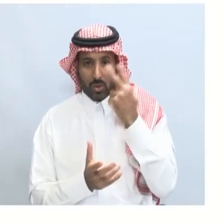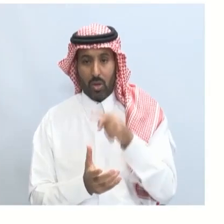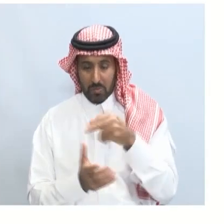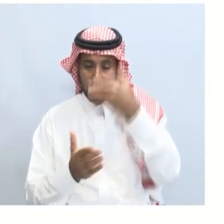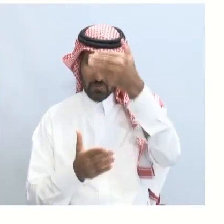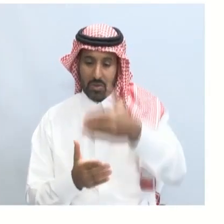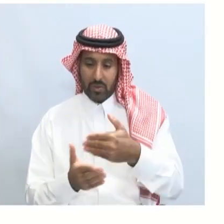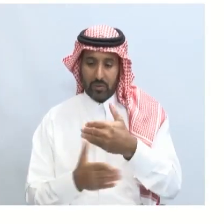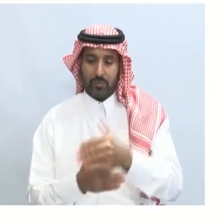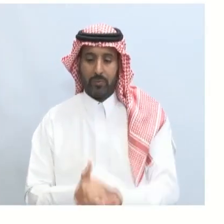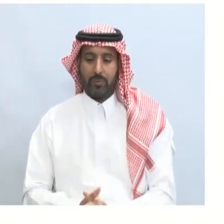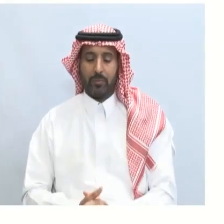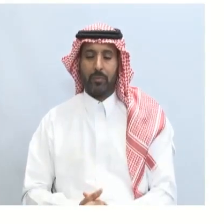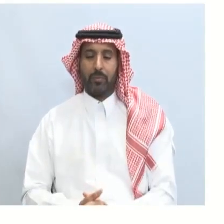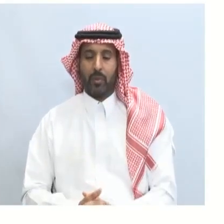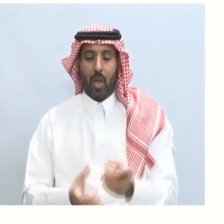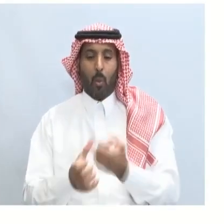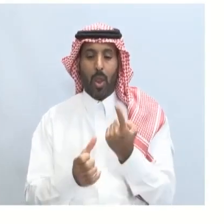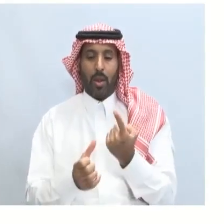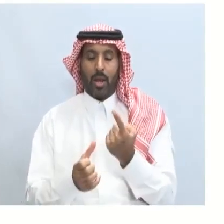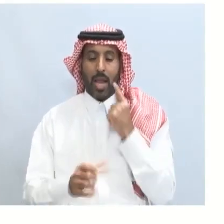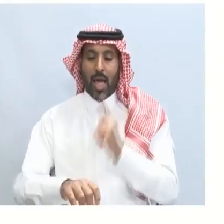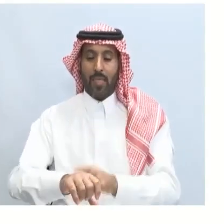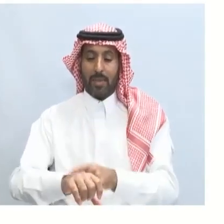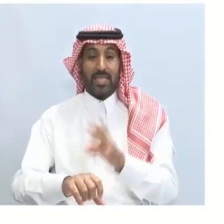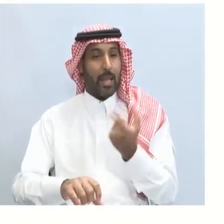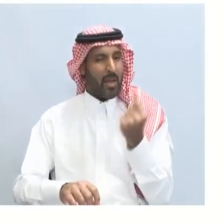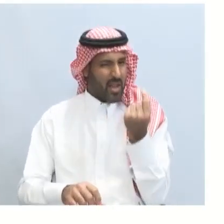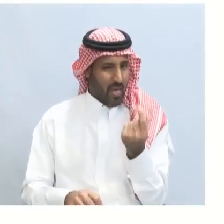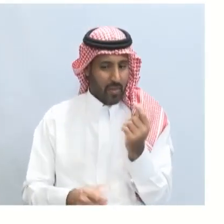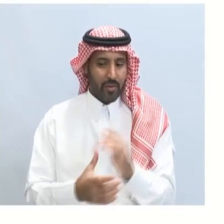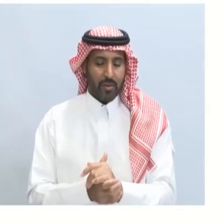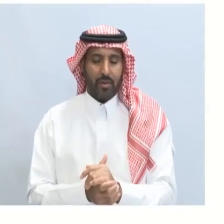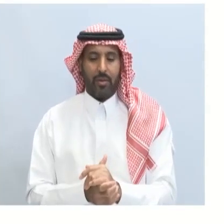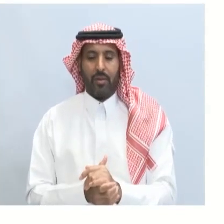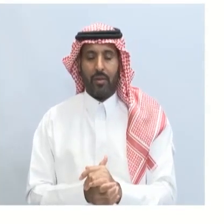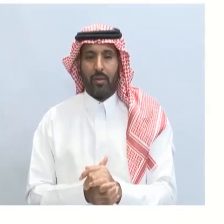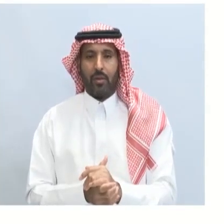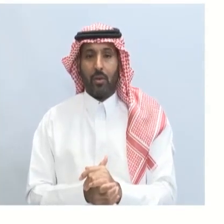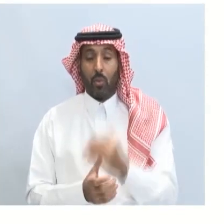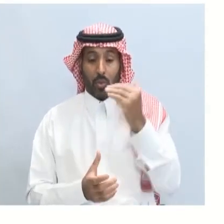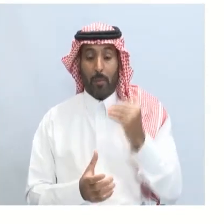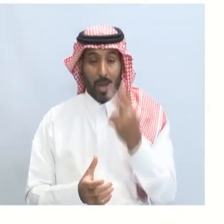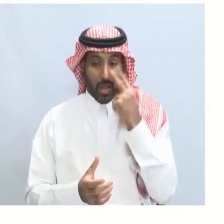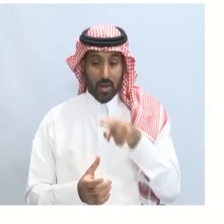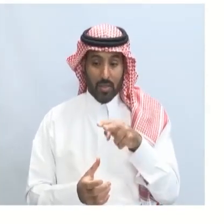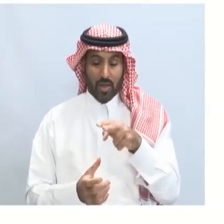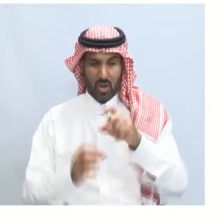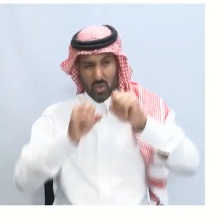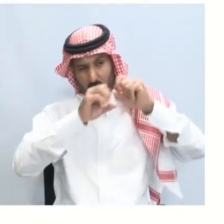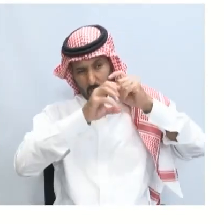نعرضه فيما يلي اولا لحظه من الزمن وطبقا لنظريه